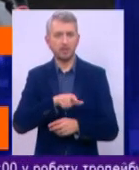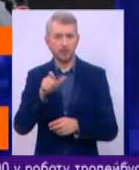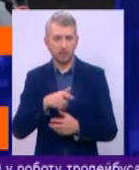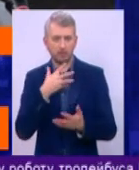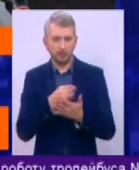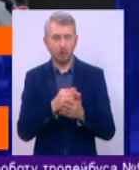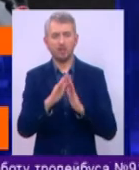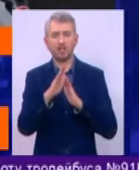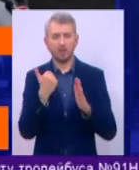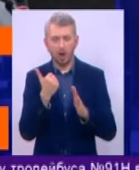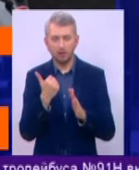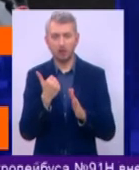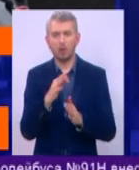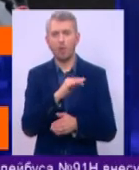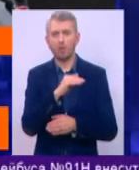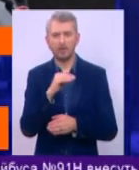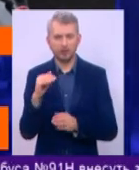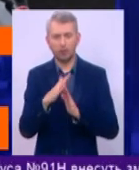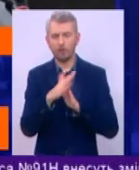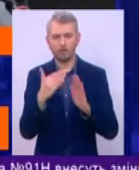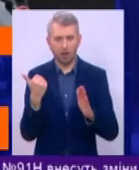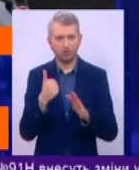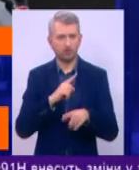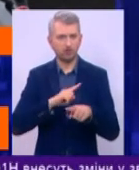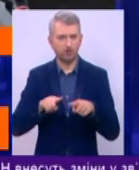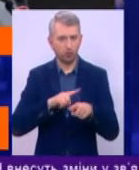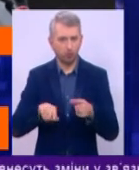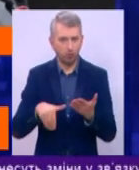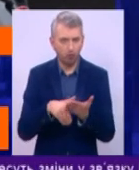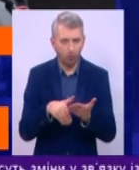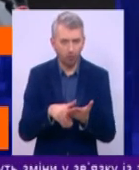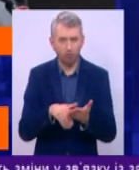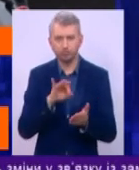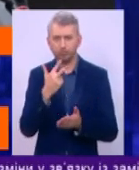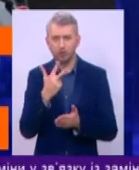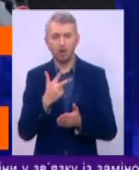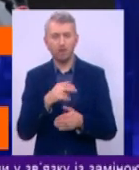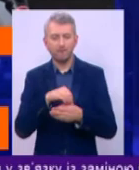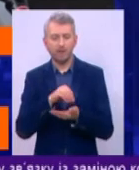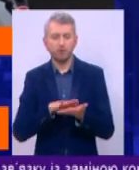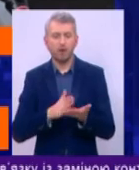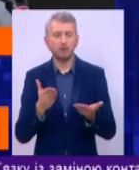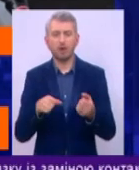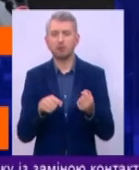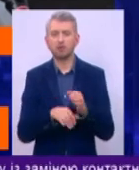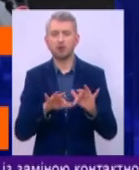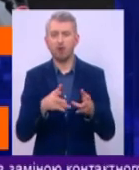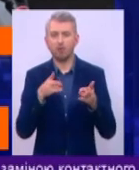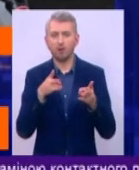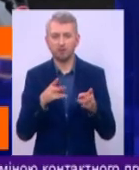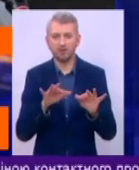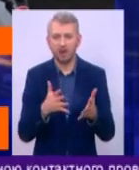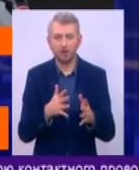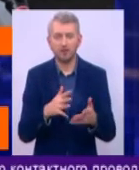своїх, викликати, безумовно, офіційно, викликати швидку, фіксувати, яка саме травма сталася і